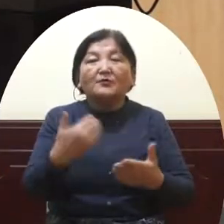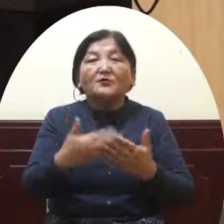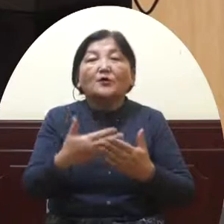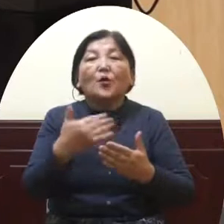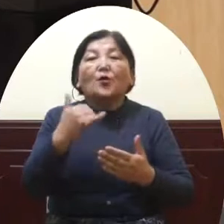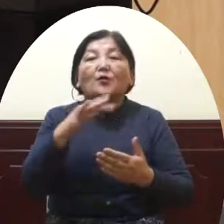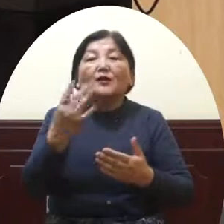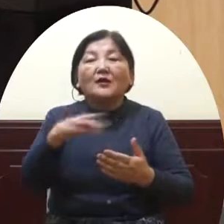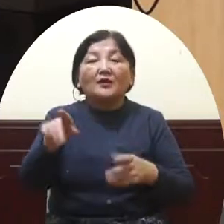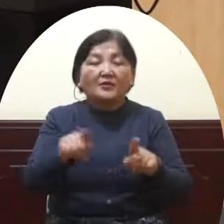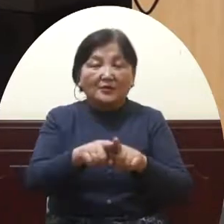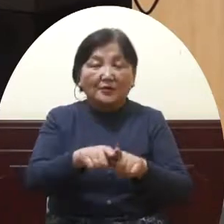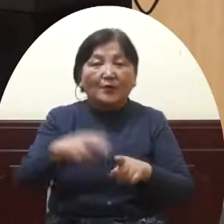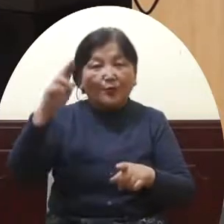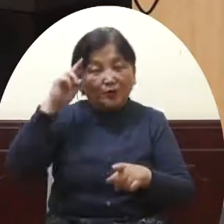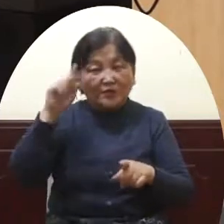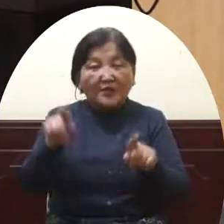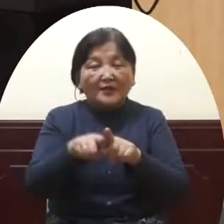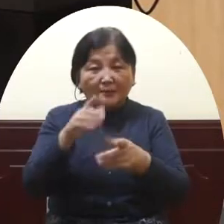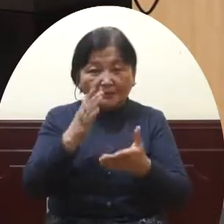Украинд ч болж байгаа үзэгдэл яг юм.